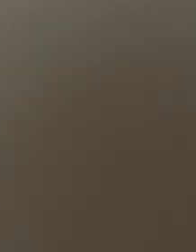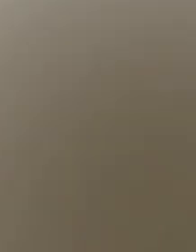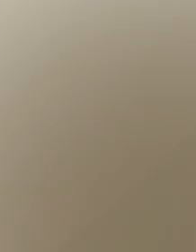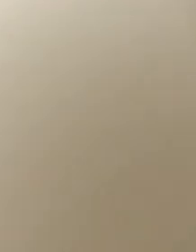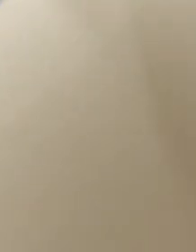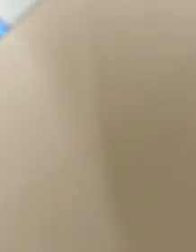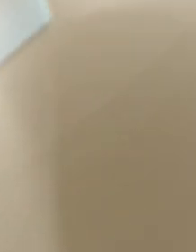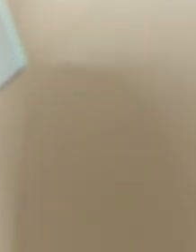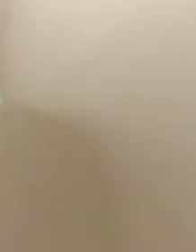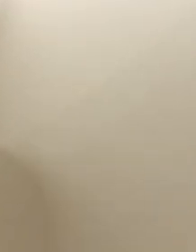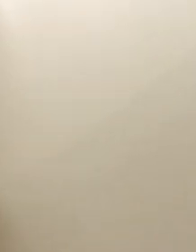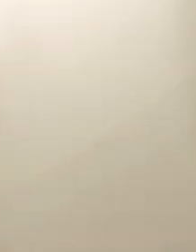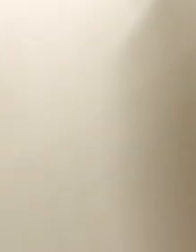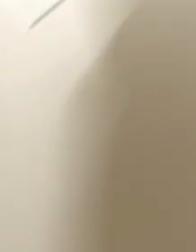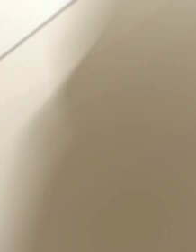Dziękujemy.